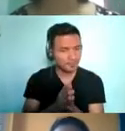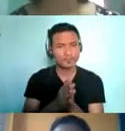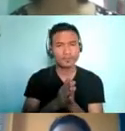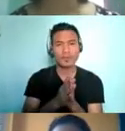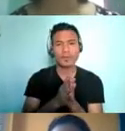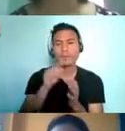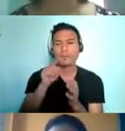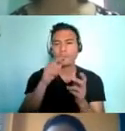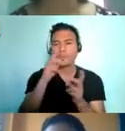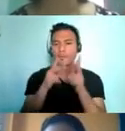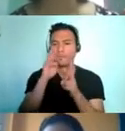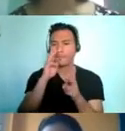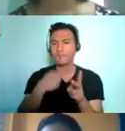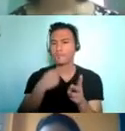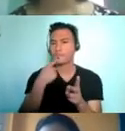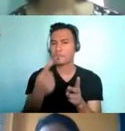चर्चा गरेँ जुन चाहिँ चर्चामा मैले भने कि